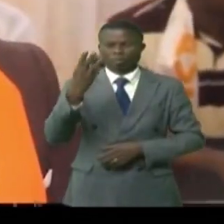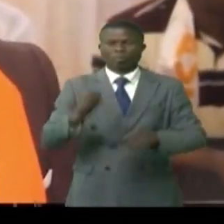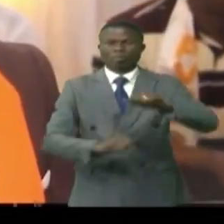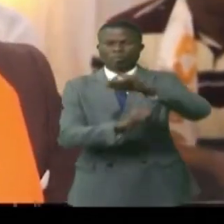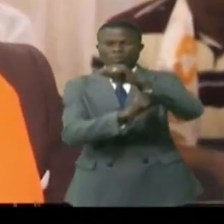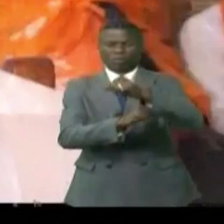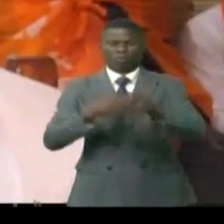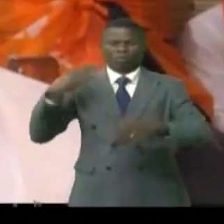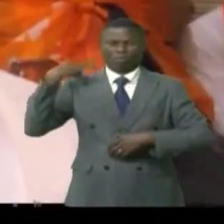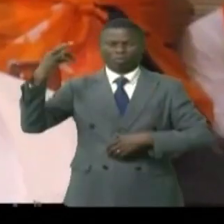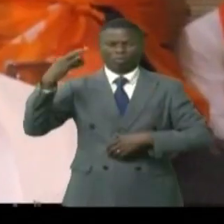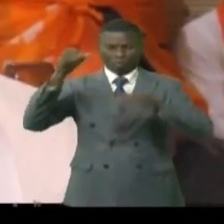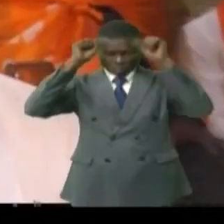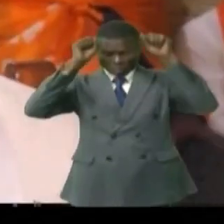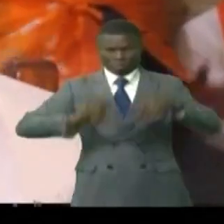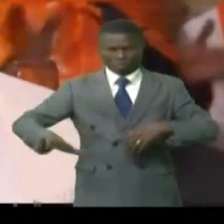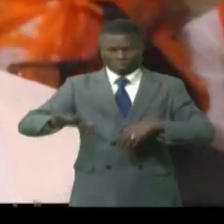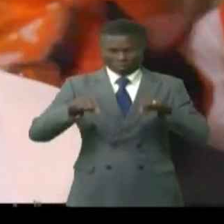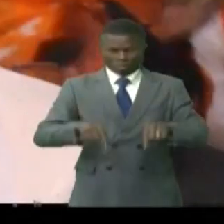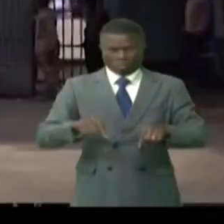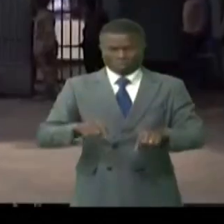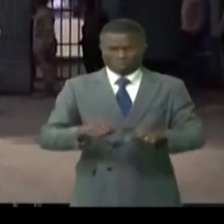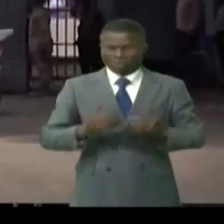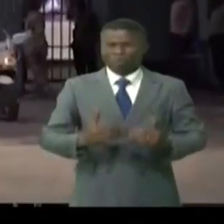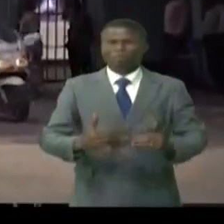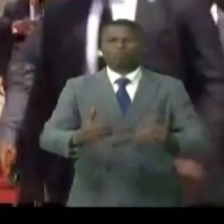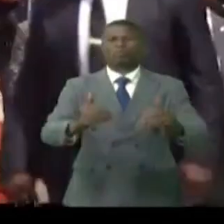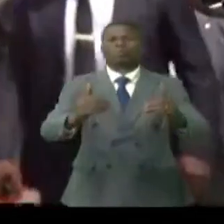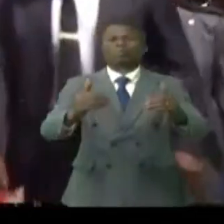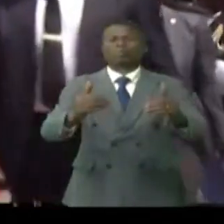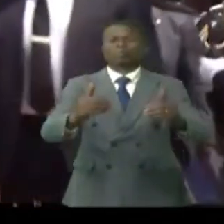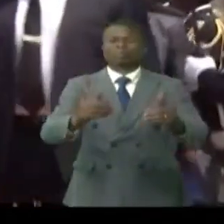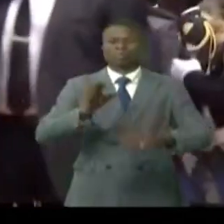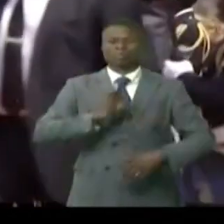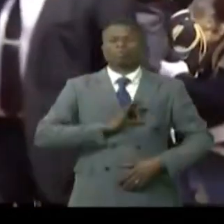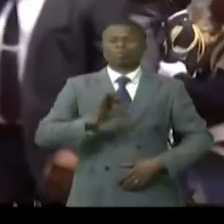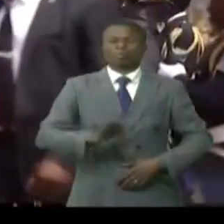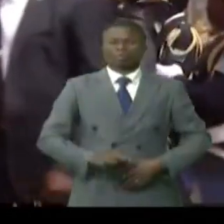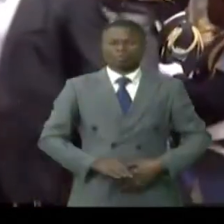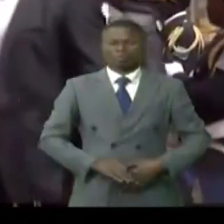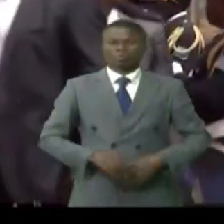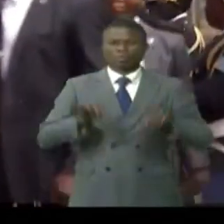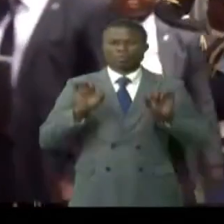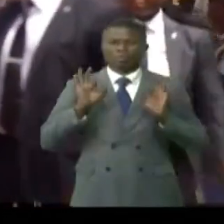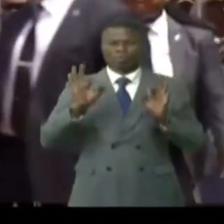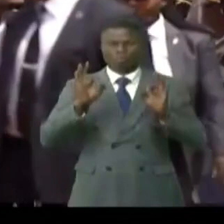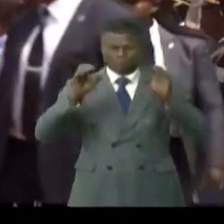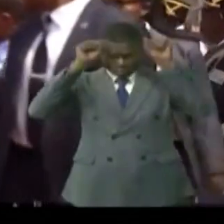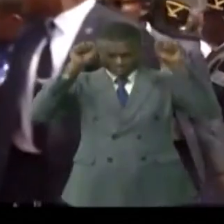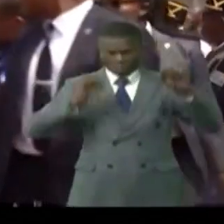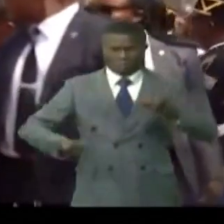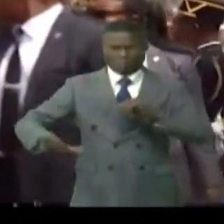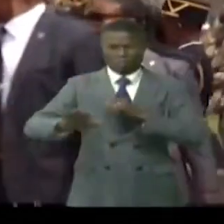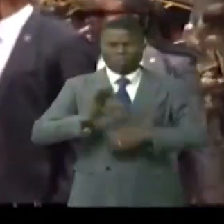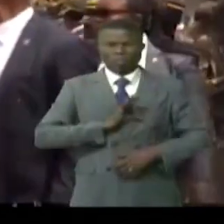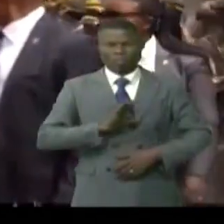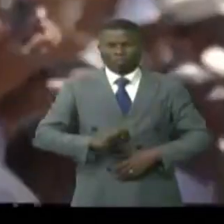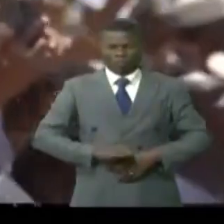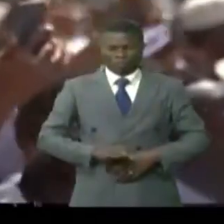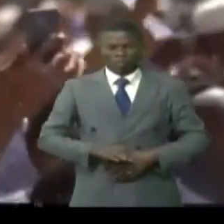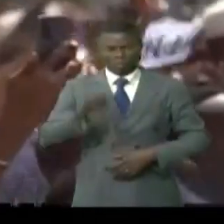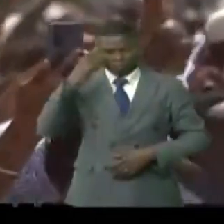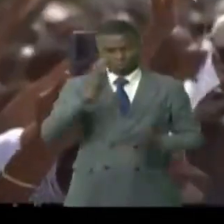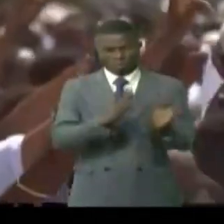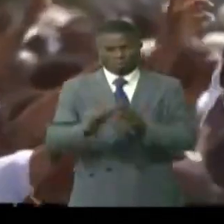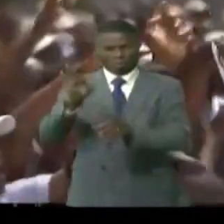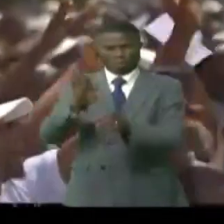candidature de l'actuel chef de l'État ne cesse de pleuvoir. Félix Tshisekedi, actuel chef de l'État investi candidat président aux élections de